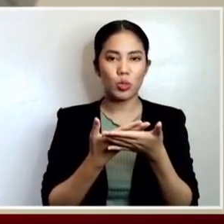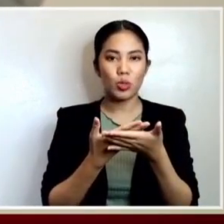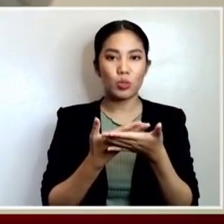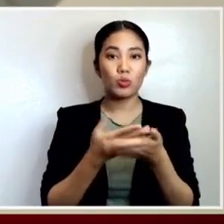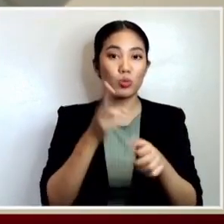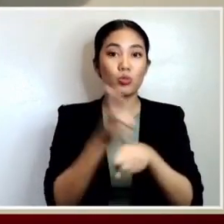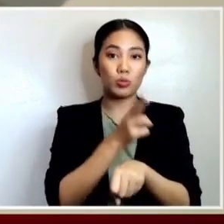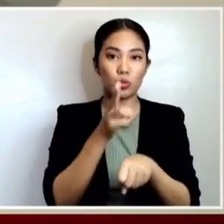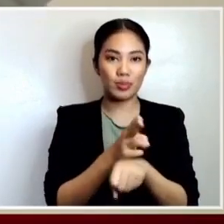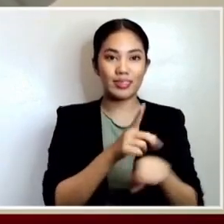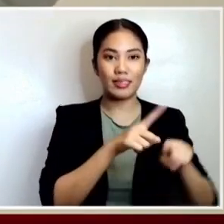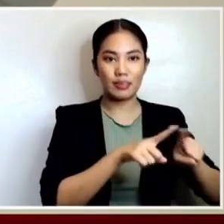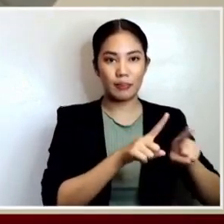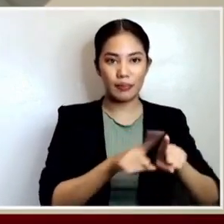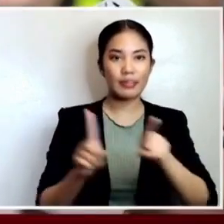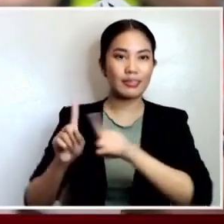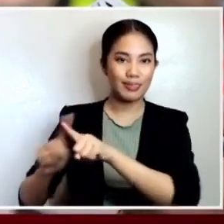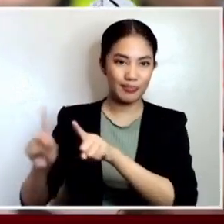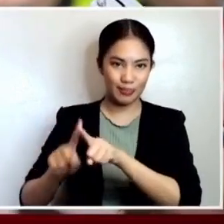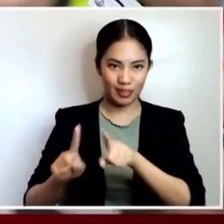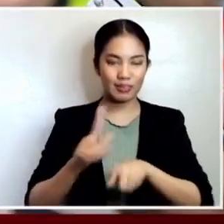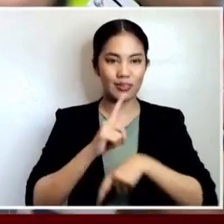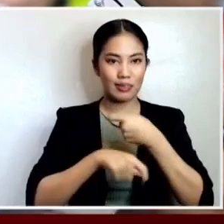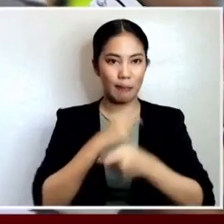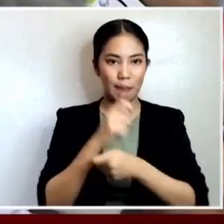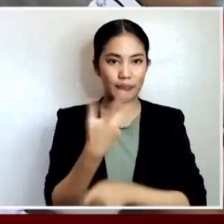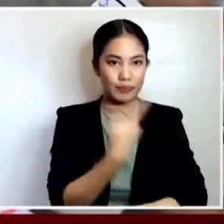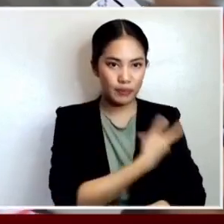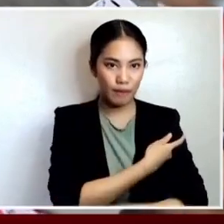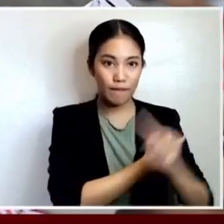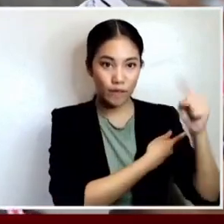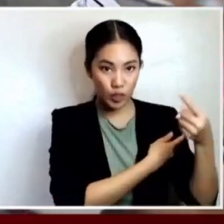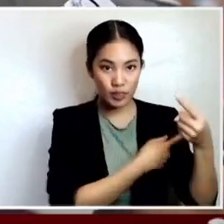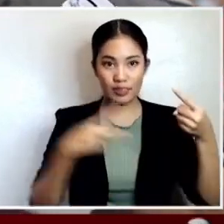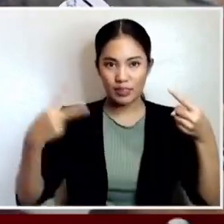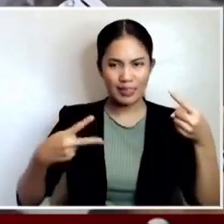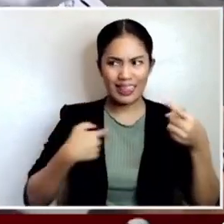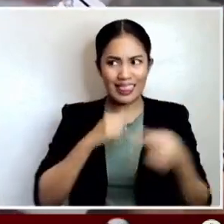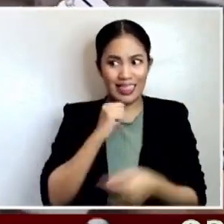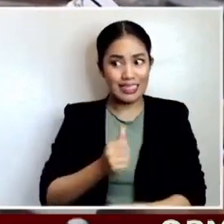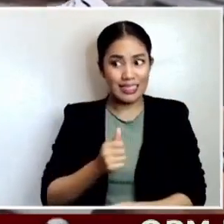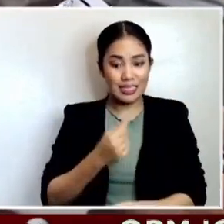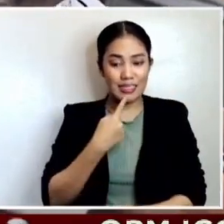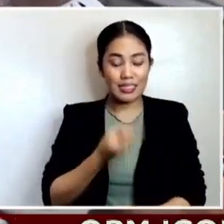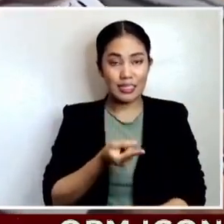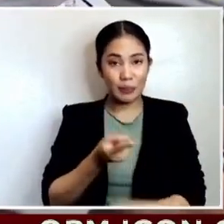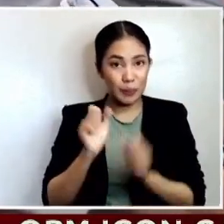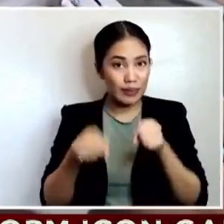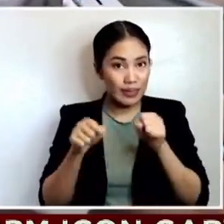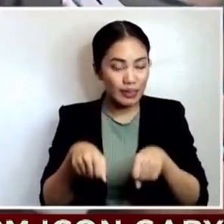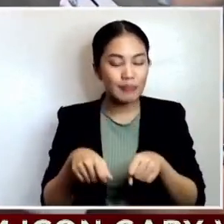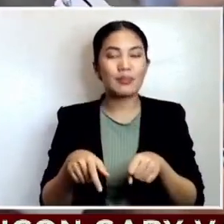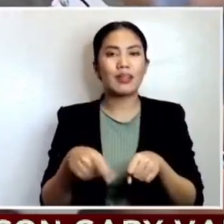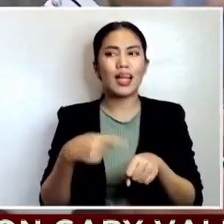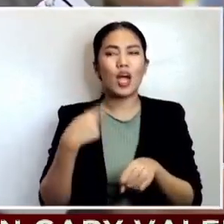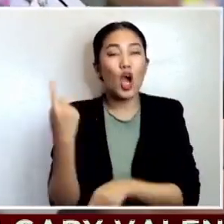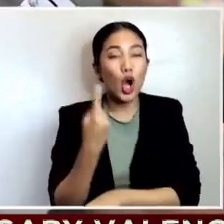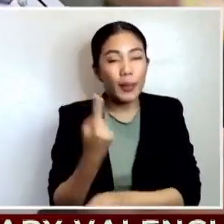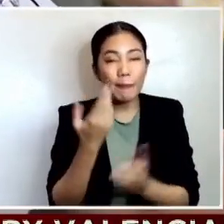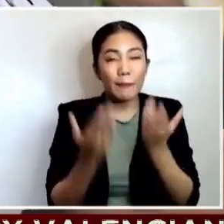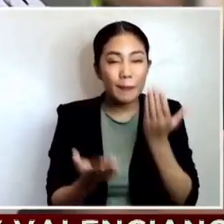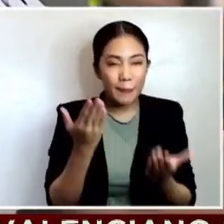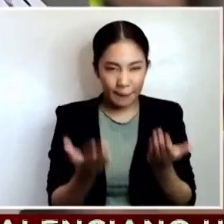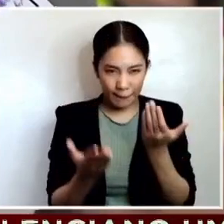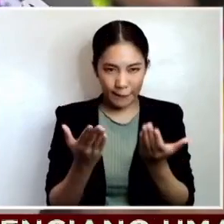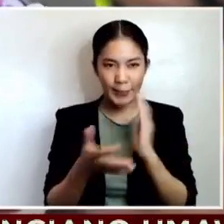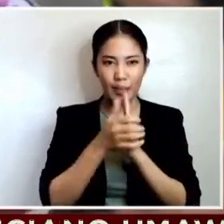at second dose ng isang individual. Hindi ko sinasabi na pwede na, ha? Baka lang, pag-aaralan pa ng ating mga experts, no?